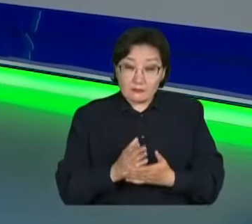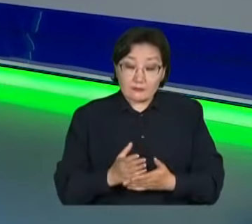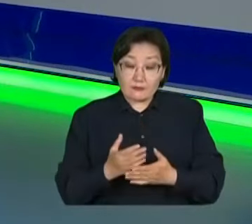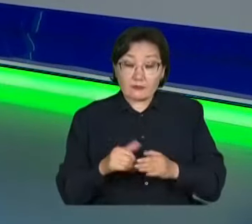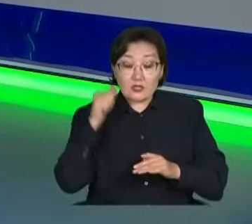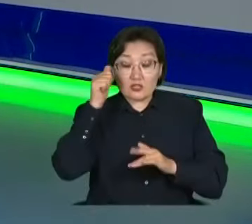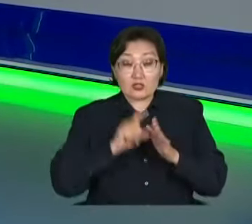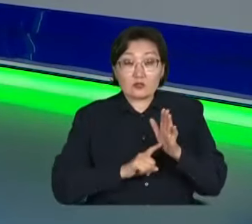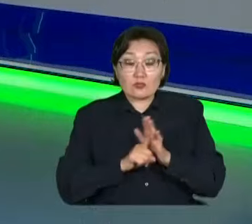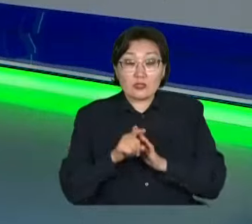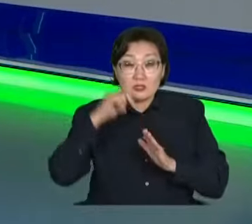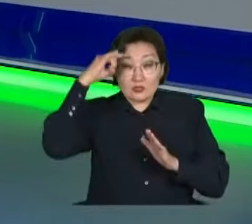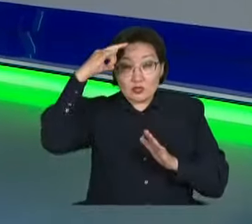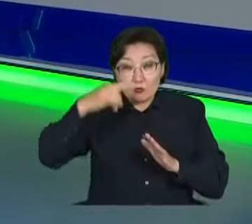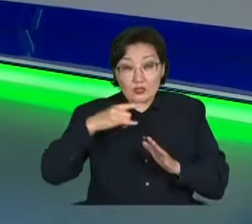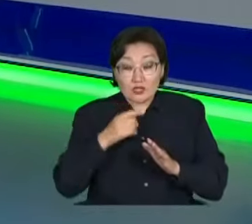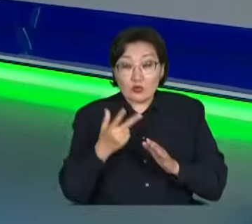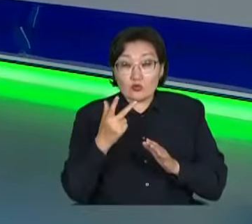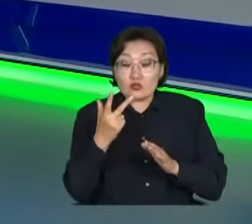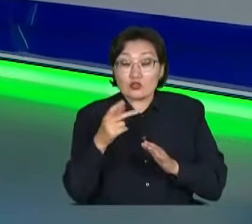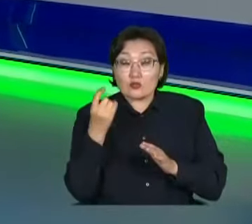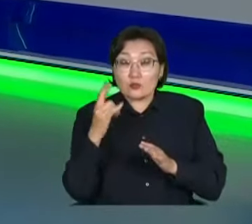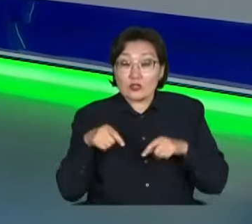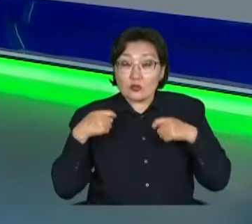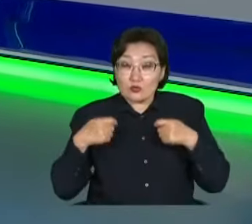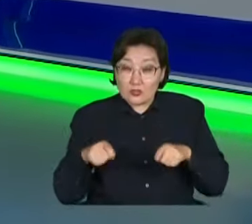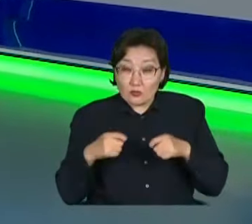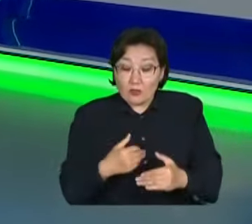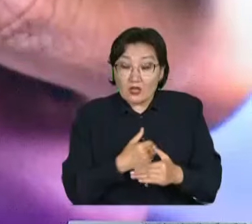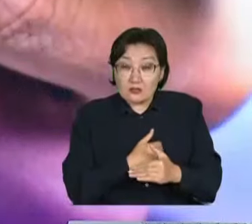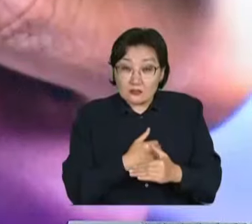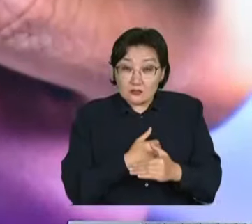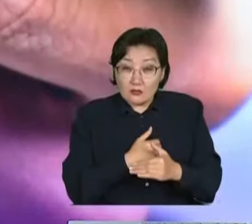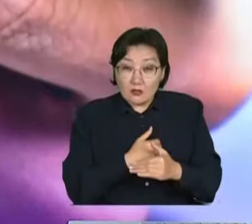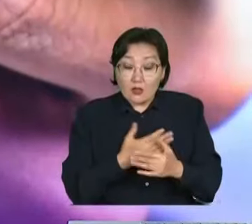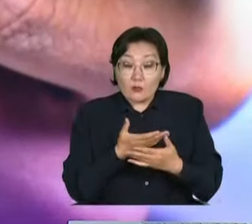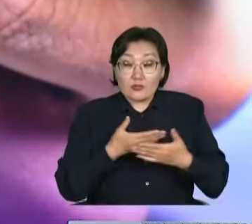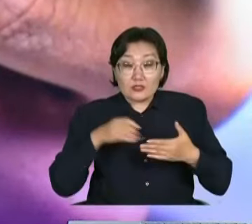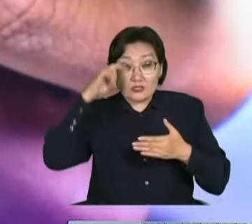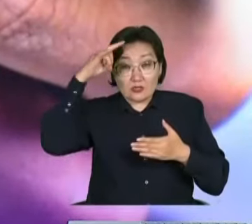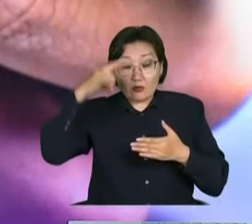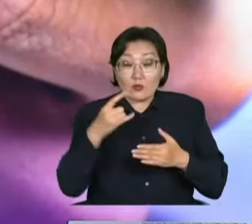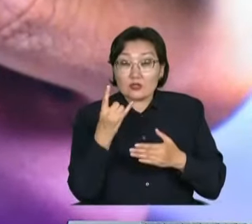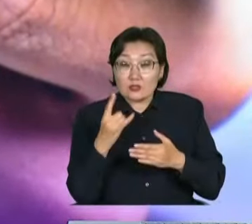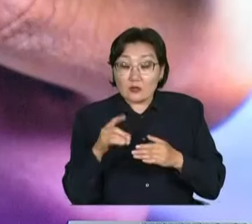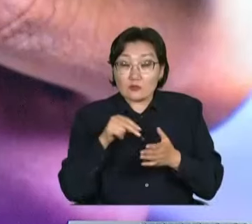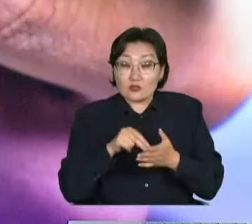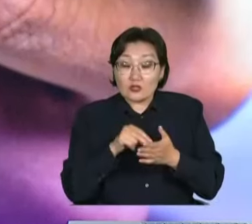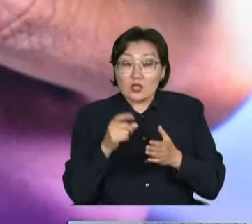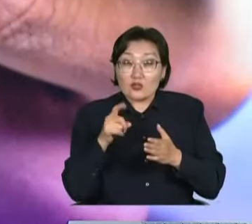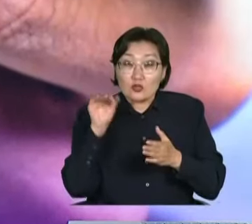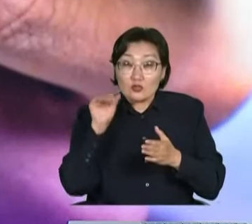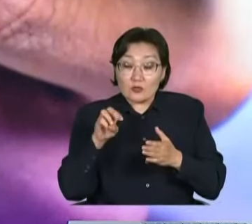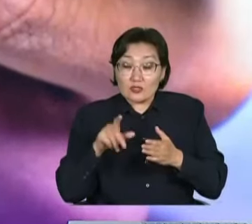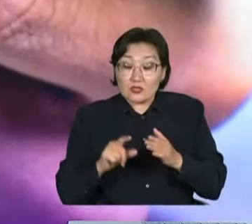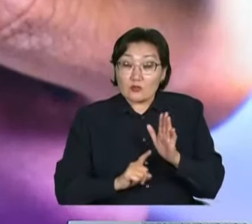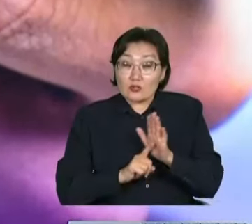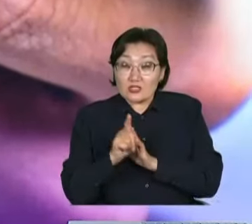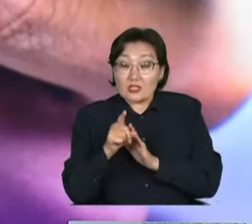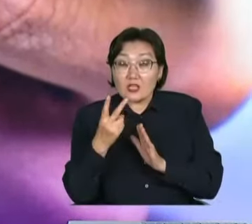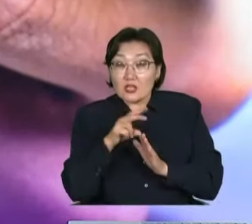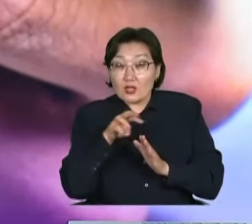Жыл басынан бері елімізде 3 нәресте саудаланбақ болған. Біздің елде сәбилердің бағасы 100 мың теңгеден бастап